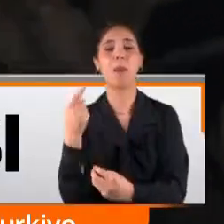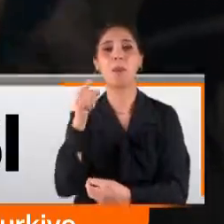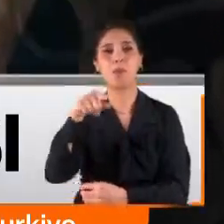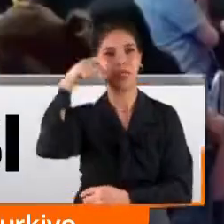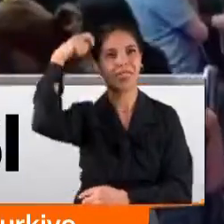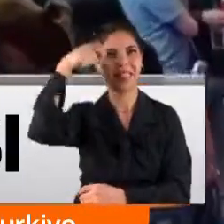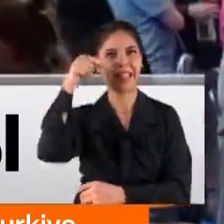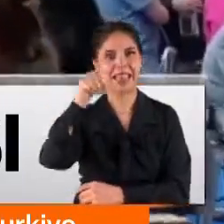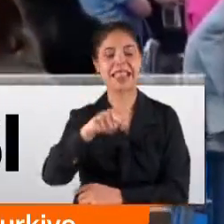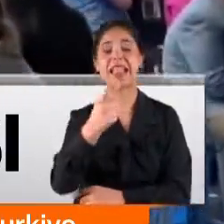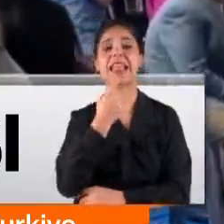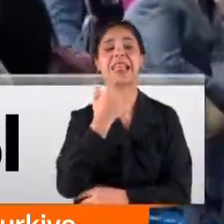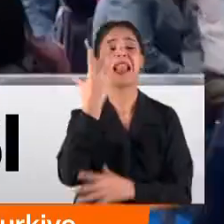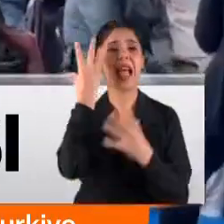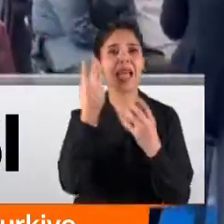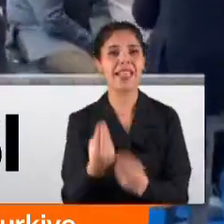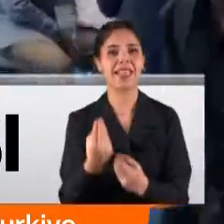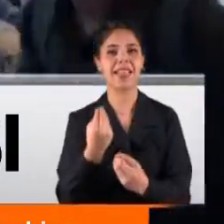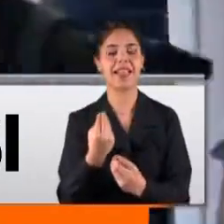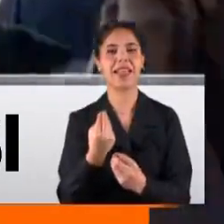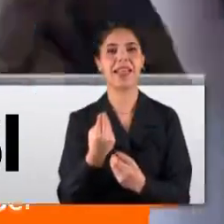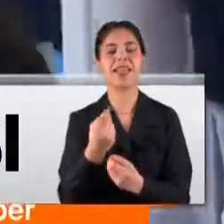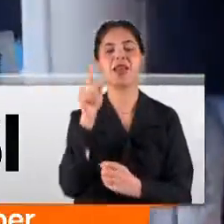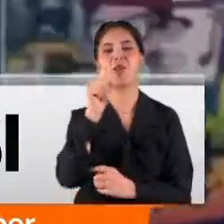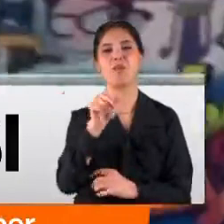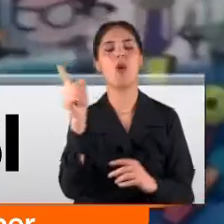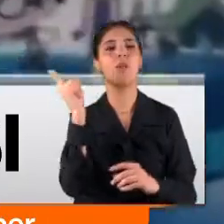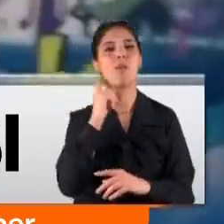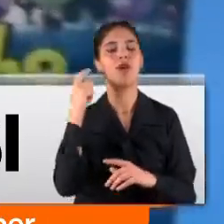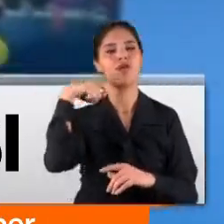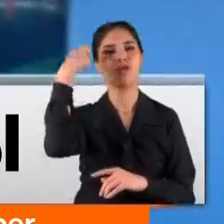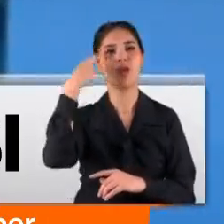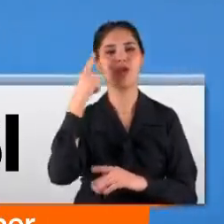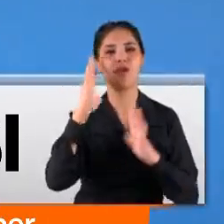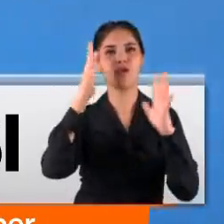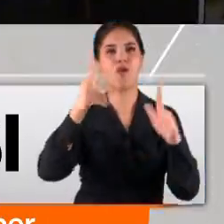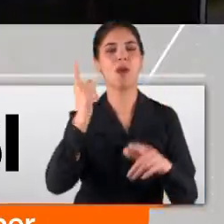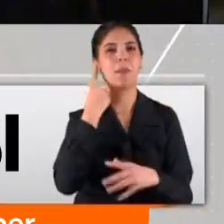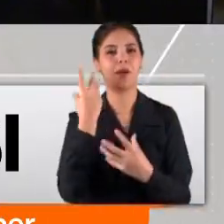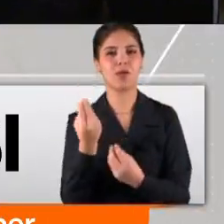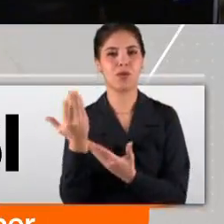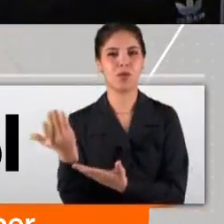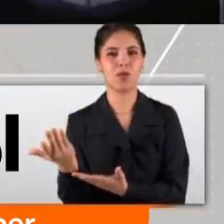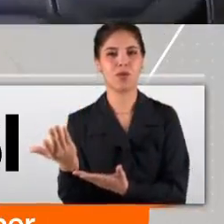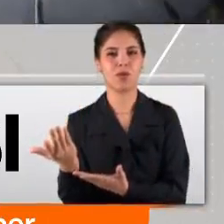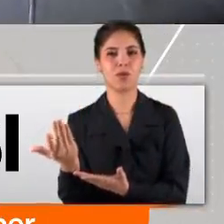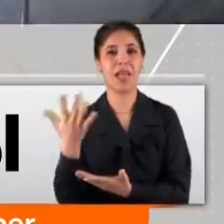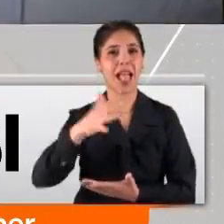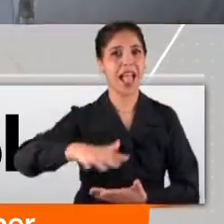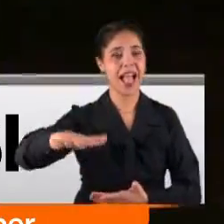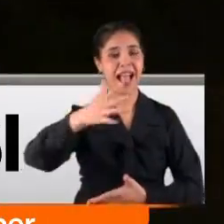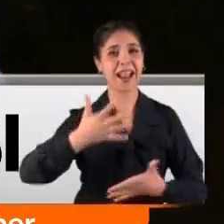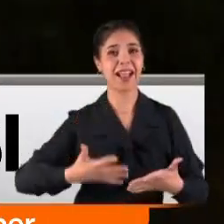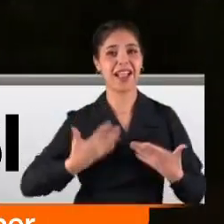Cihana Sığmazam yılın en iyi ve trend draması olarak dünyanın en büyük içerik fuarına damga vurdu. Hepimizin kalbi